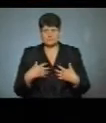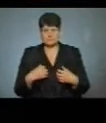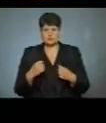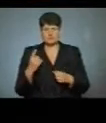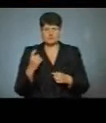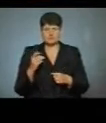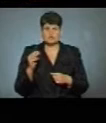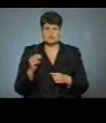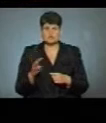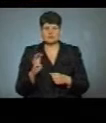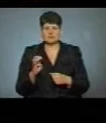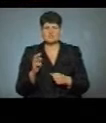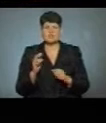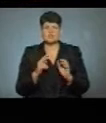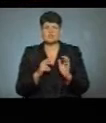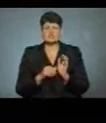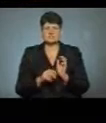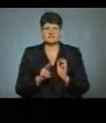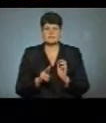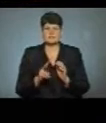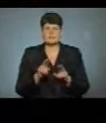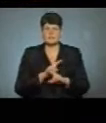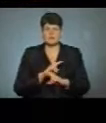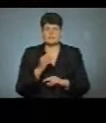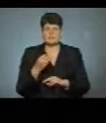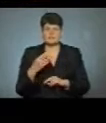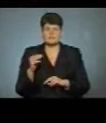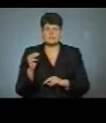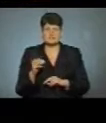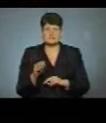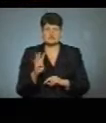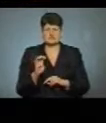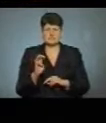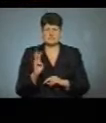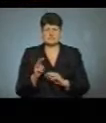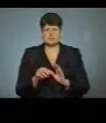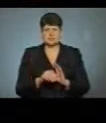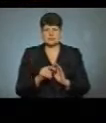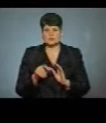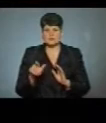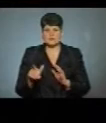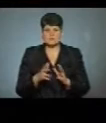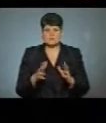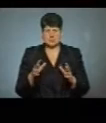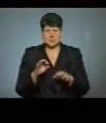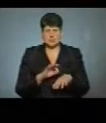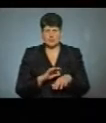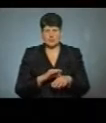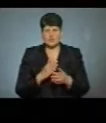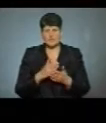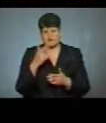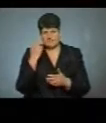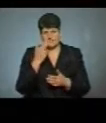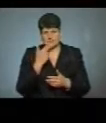100 тисяч 462 людини, померли 15 тисяч 436 осіб. Найбільше хворих у країнах Європи зараз є в Італії